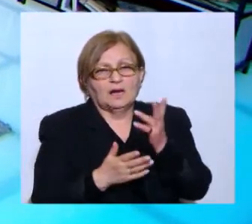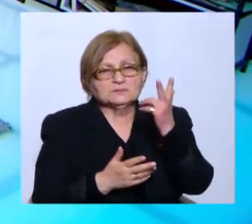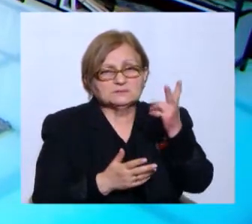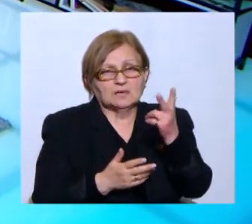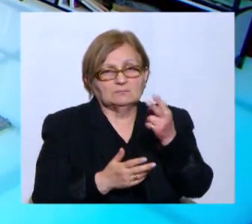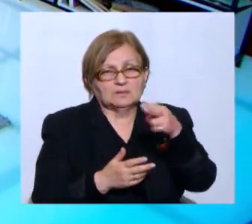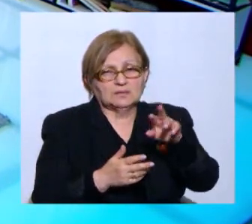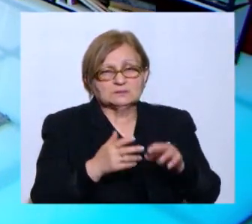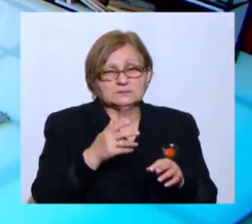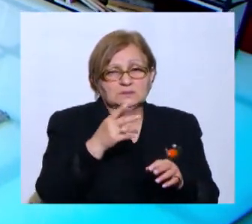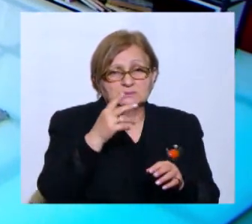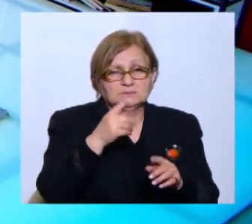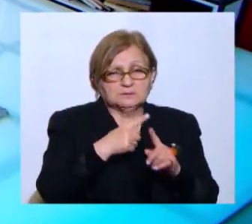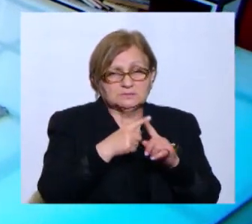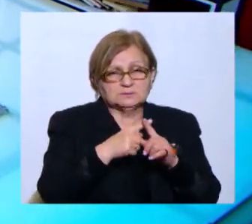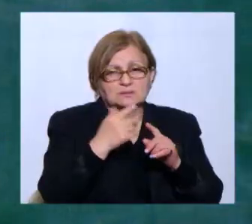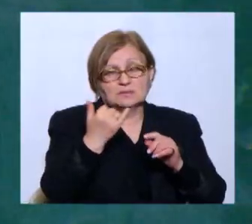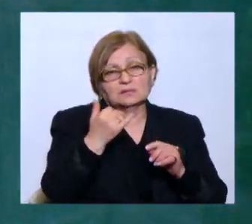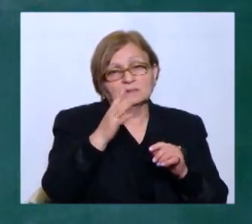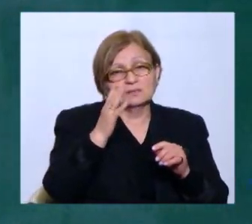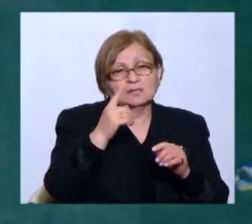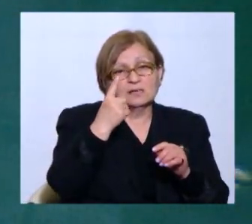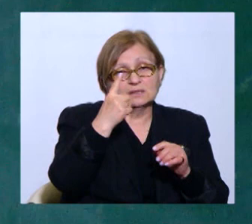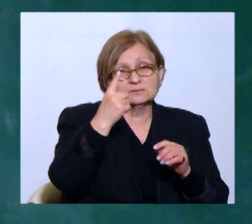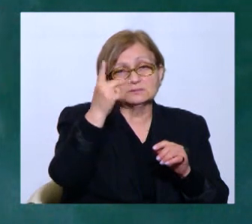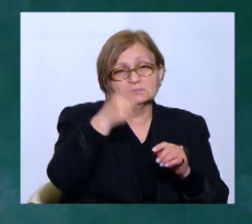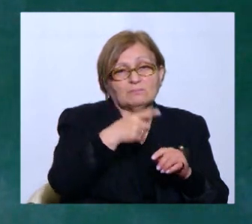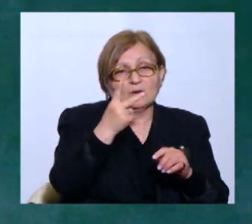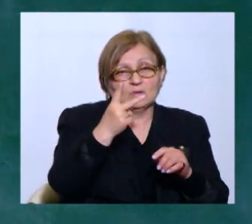x და ეს იყოს 1.2 ხარისხად x.